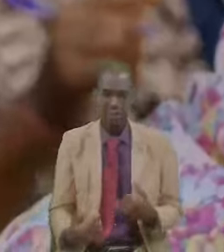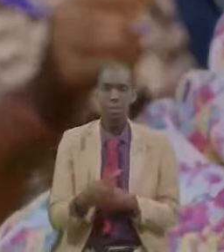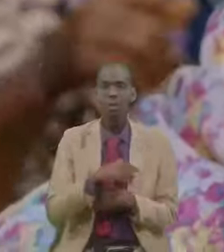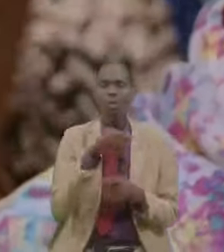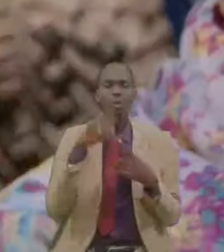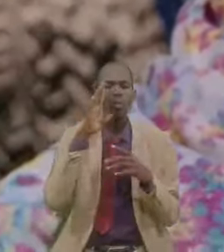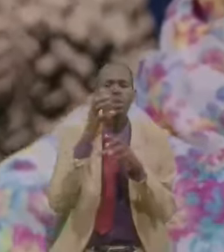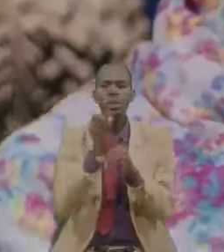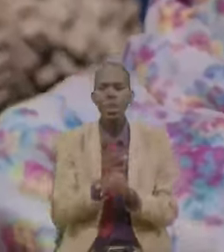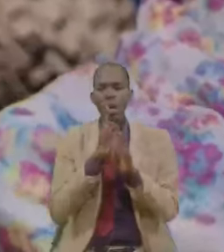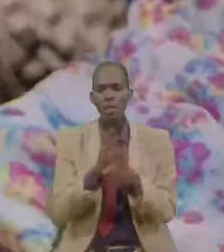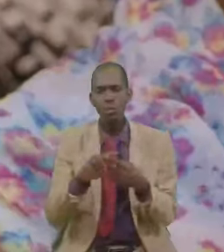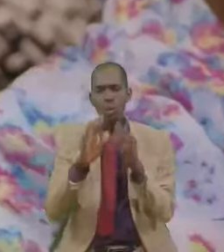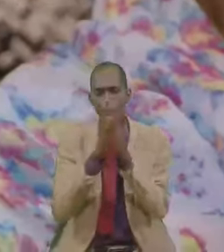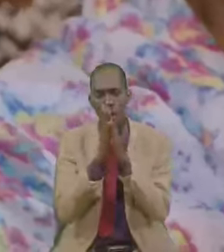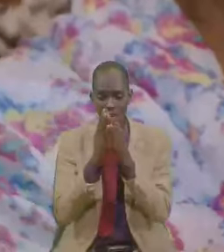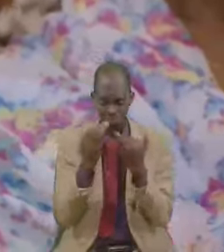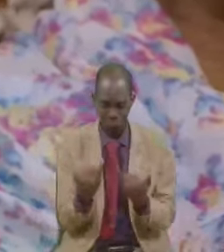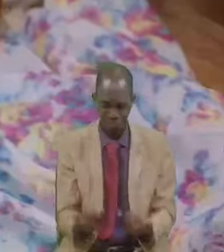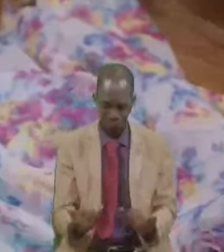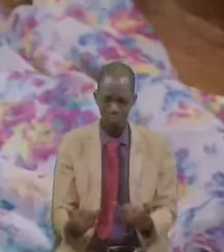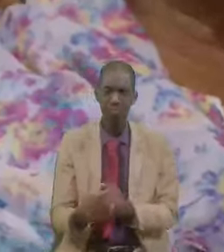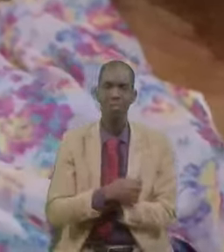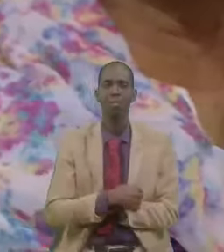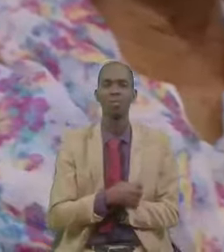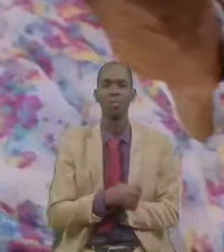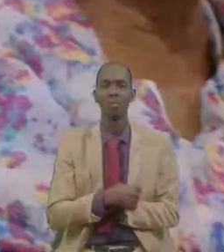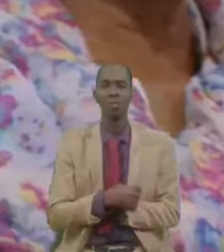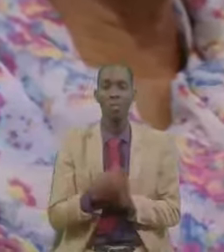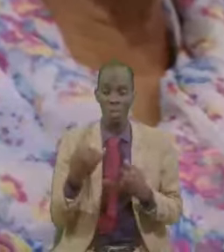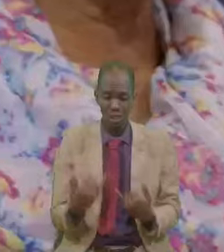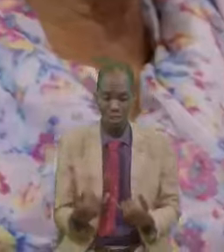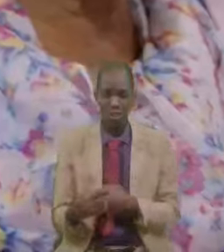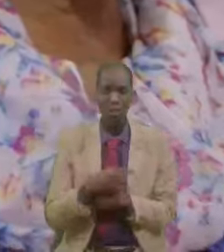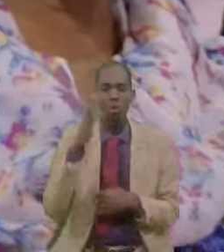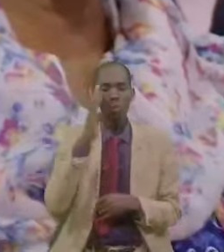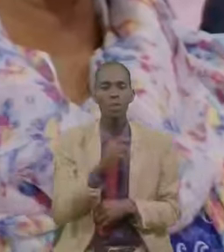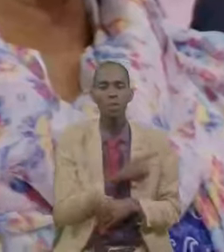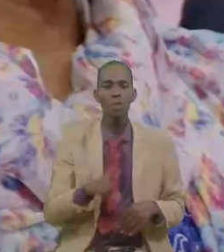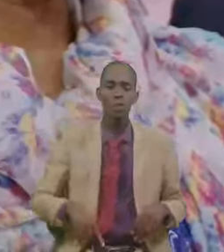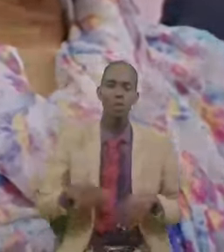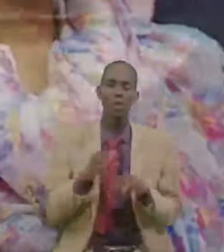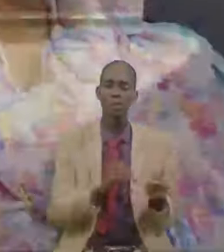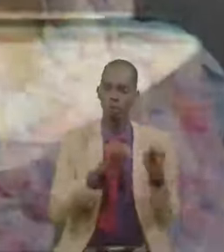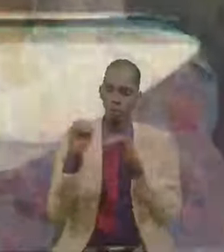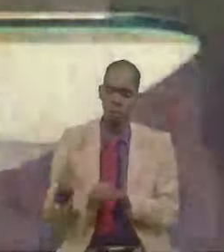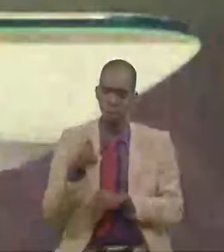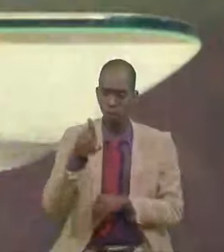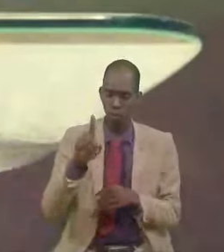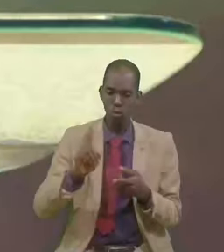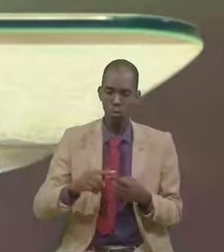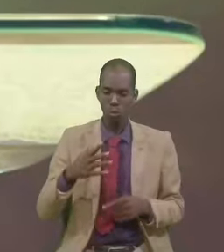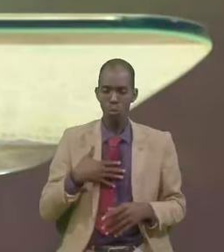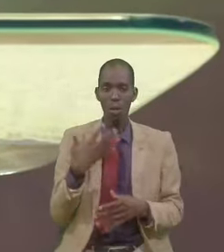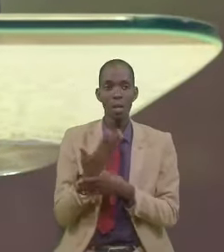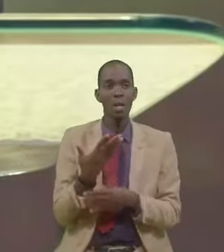aujourd'hui, quand la manifestation de sa puissance dans votre vie, aujourd'hui, l'Éternel te délivrera entre mes mains,